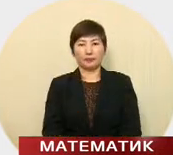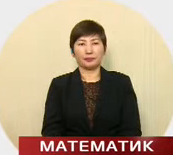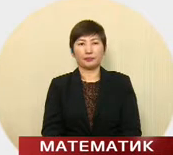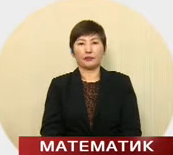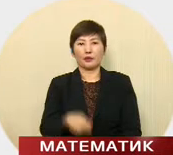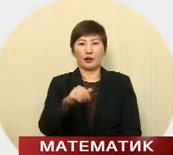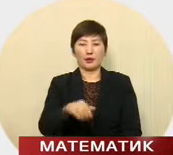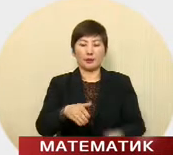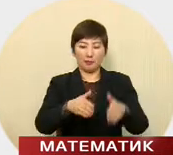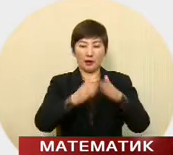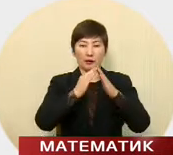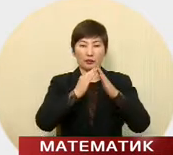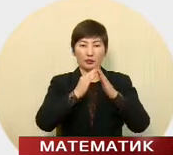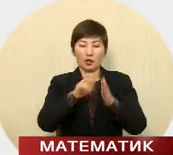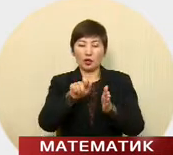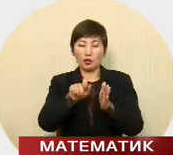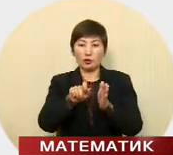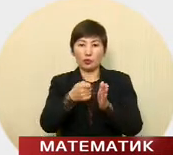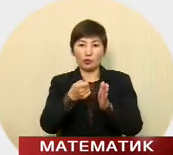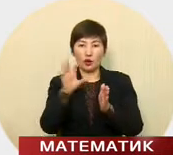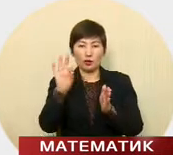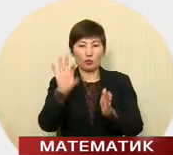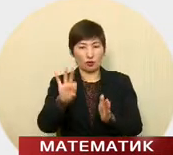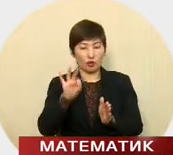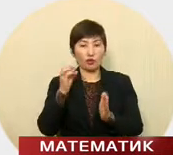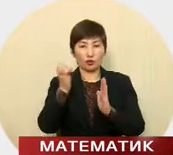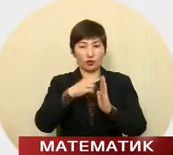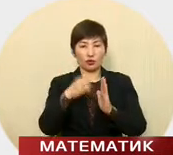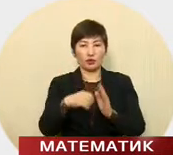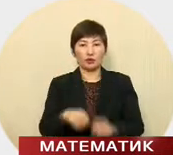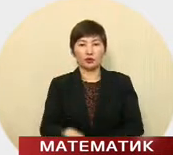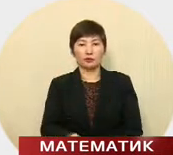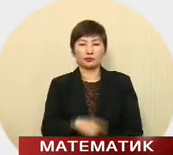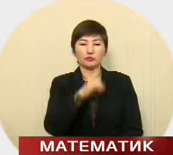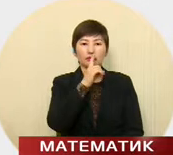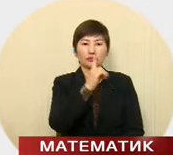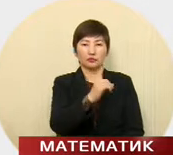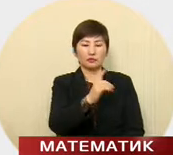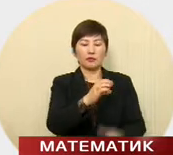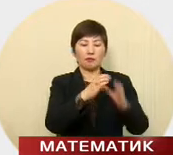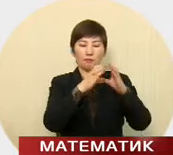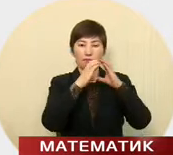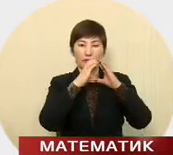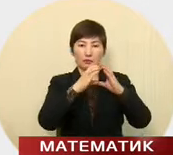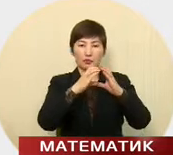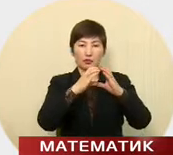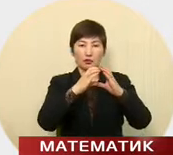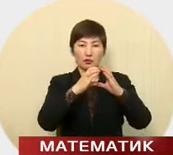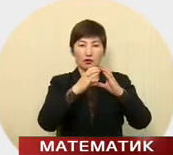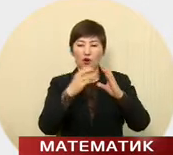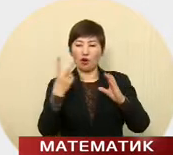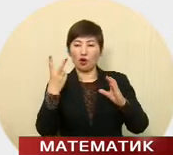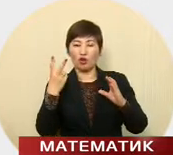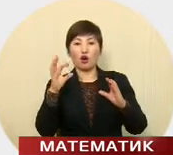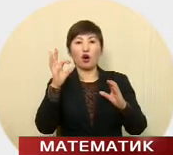пиктограммыг байгуулахдаа төлхөөрөө бид нар зөв сонгох ёстой. За дэлгэцэнд нэг бүтэн бөмбөгийн зураг маань 2